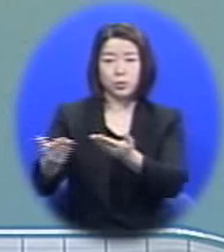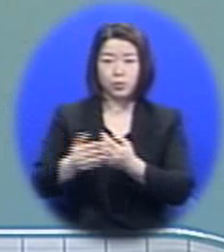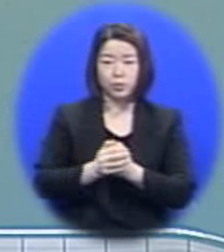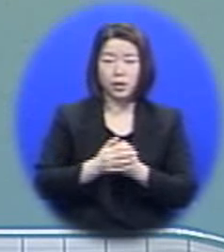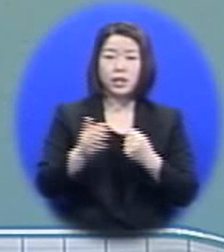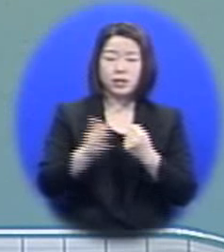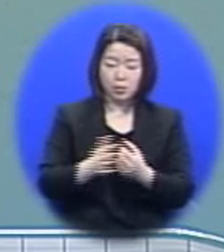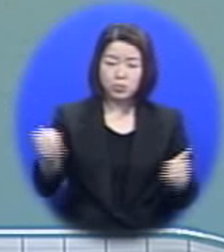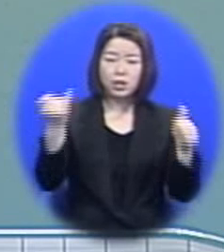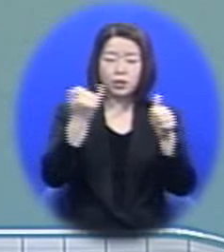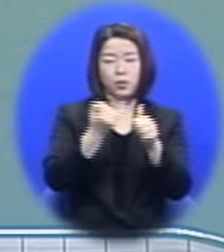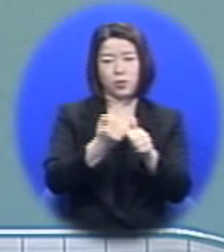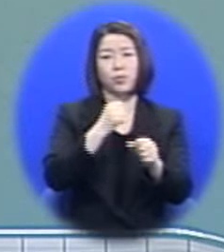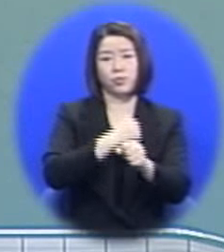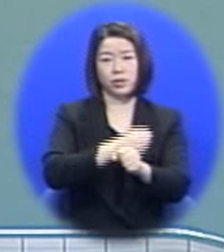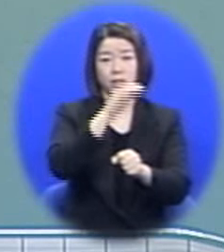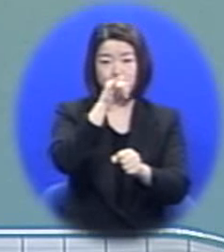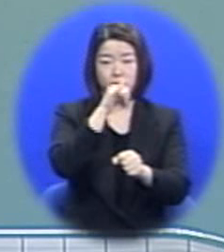그래서 결혼하는